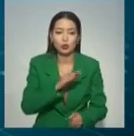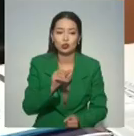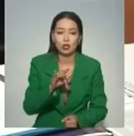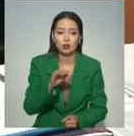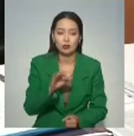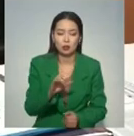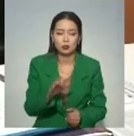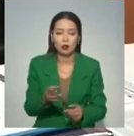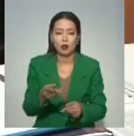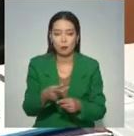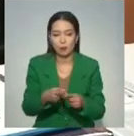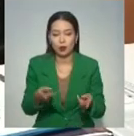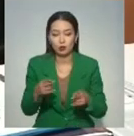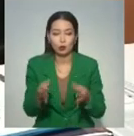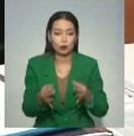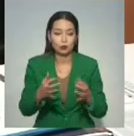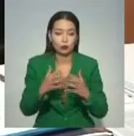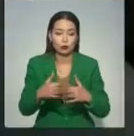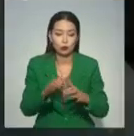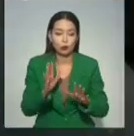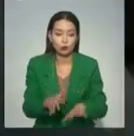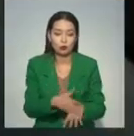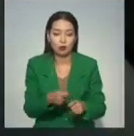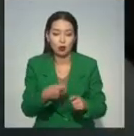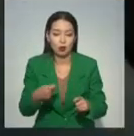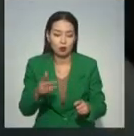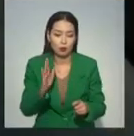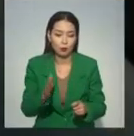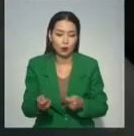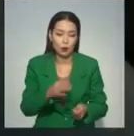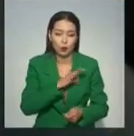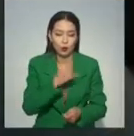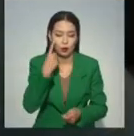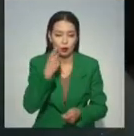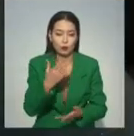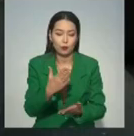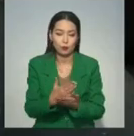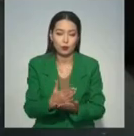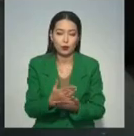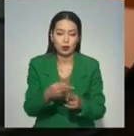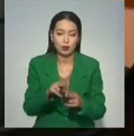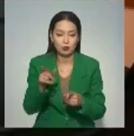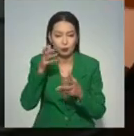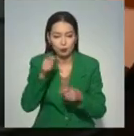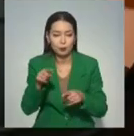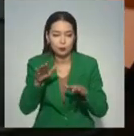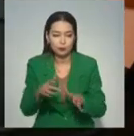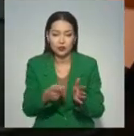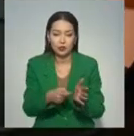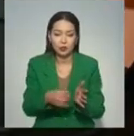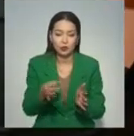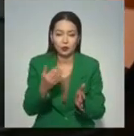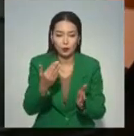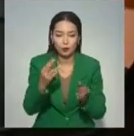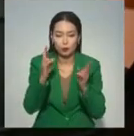наполовину. Судебные разбирательства затянутся, дают неутешительные прогнозы юристы. Известно, что пока горняки 8 шахт Карагандинского угольного